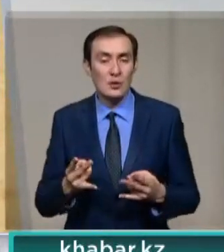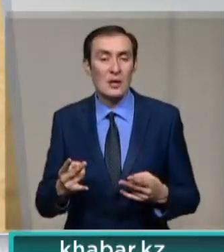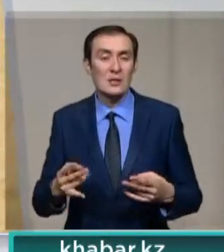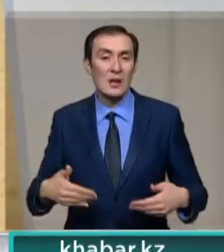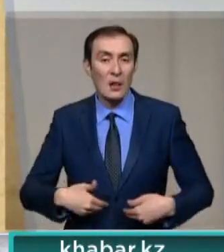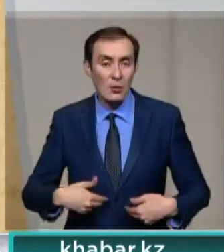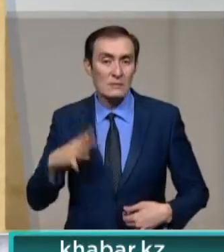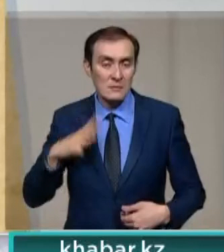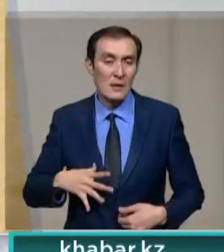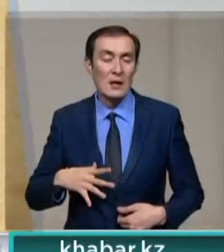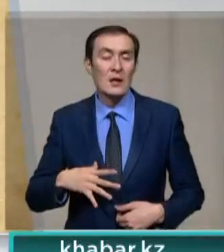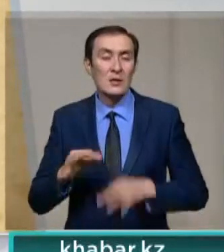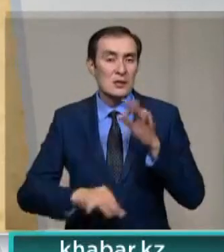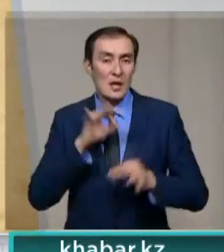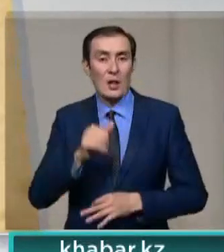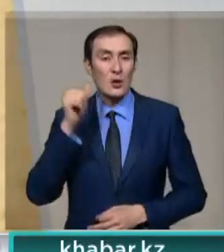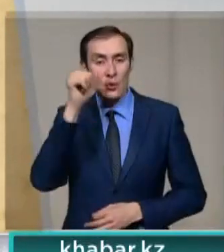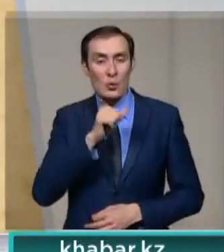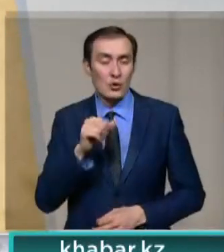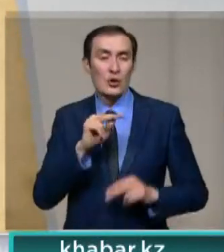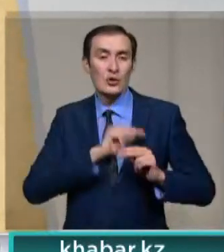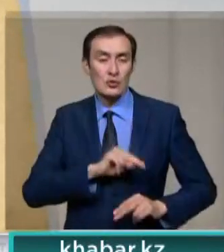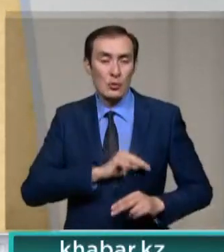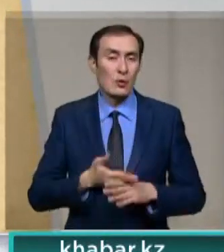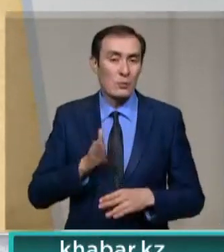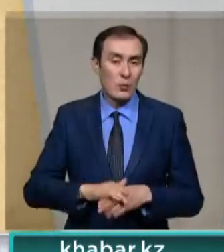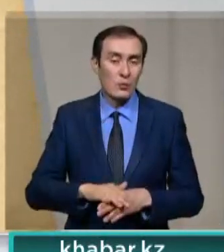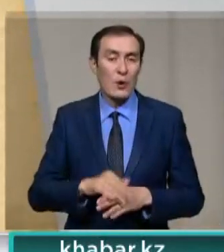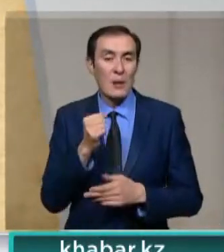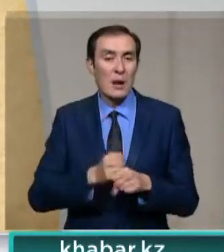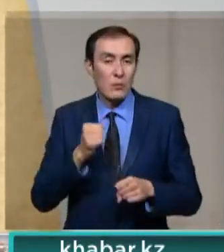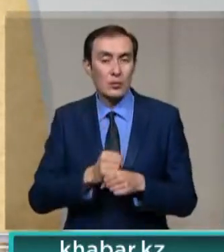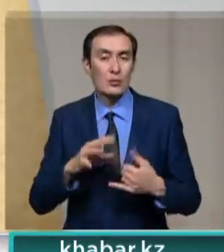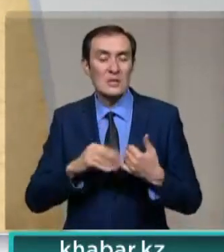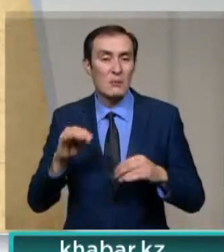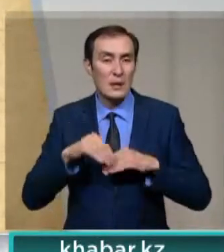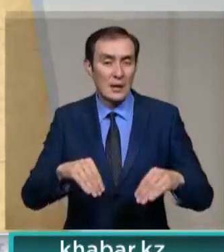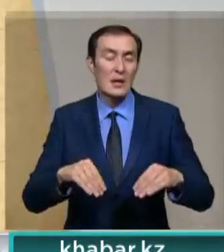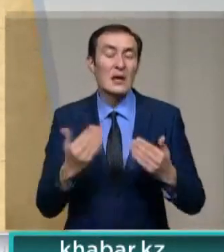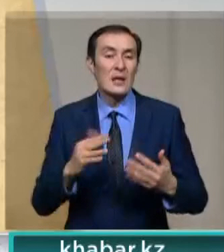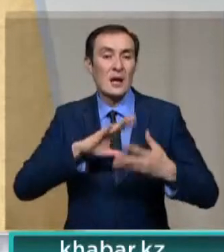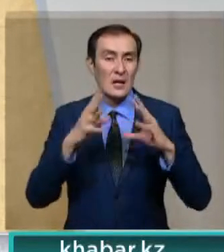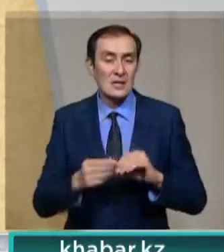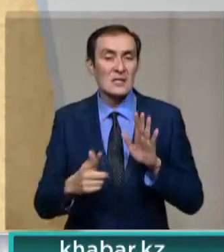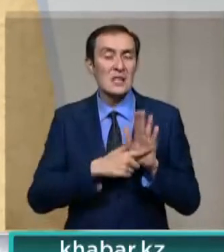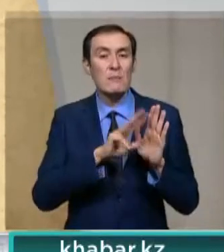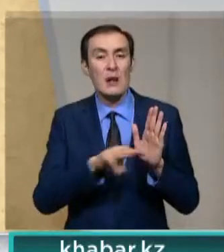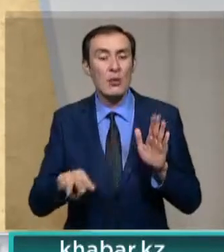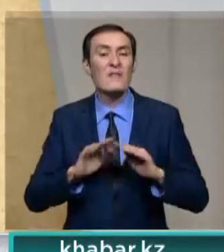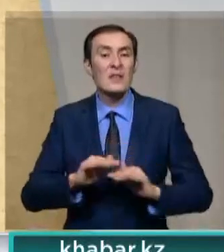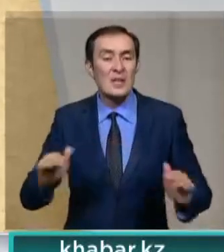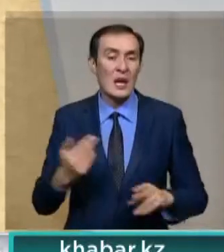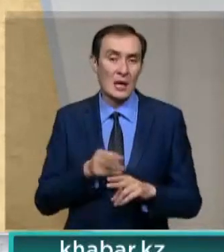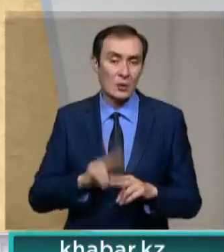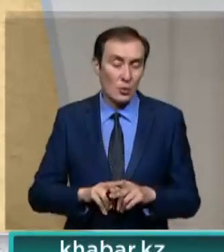голодным животом целый почти год совершать всю тяжелую работу по обработке земли. Наконец, для 7 миллионов детей,